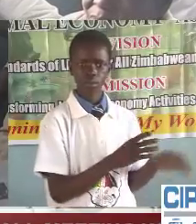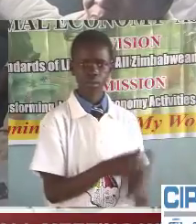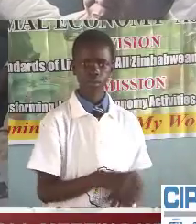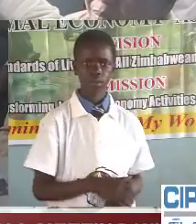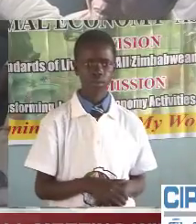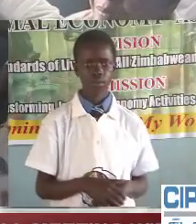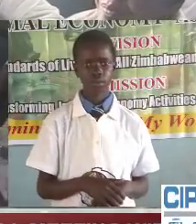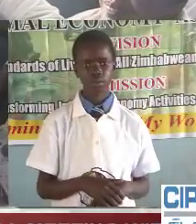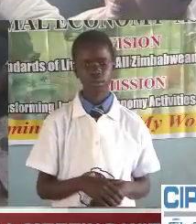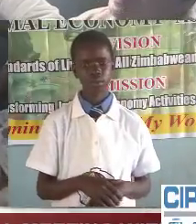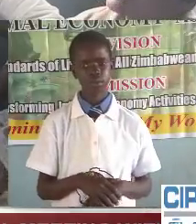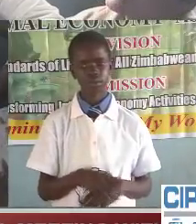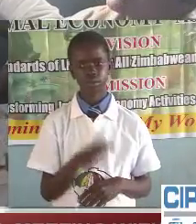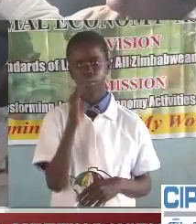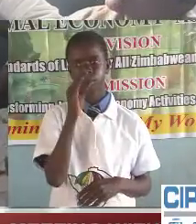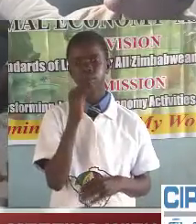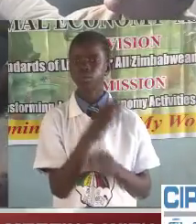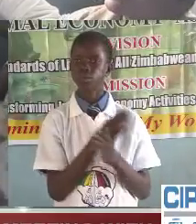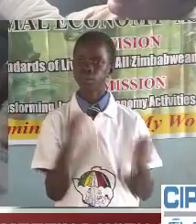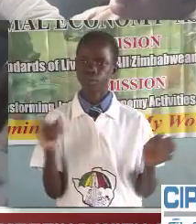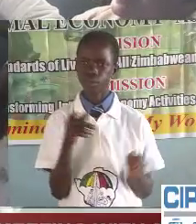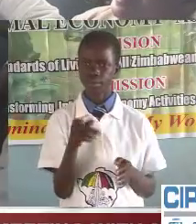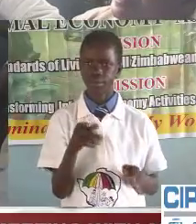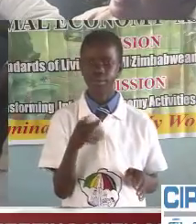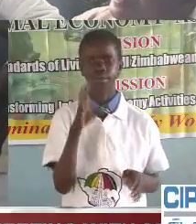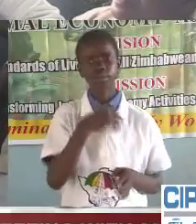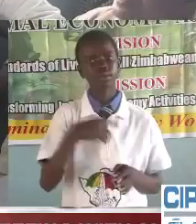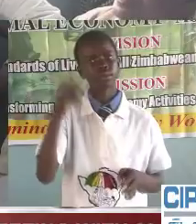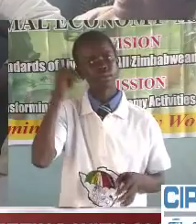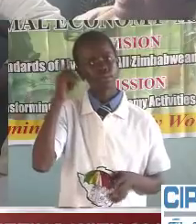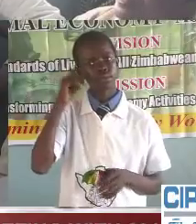ndopinda neimwe nyaya huru. Ini ndiri kunzwa muchiti